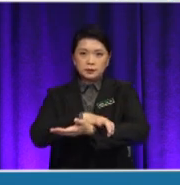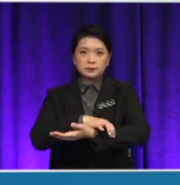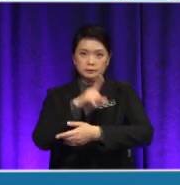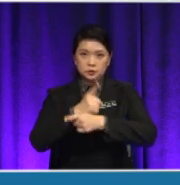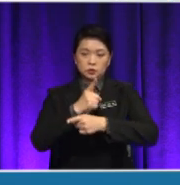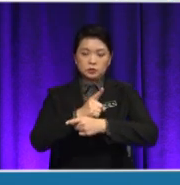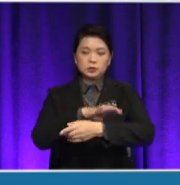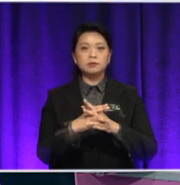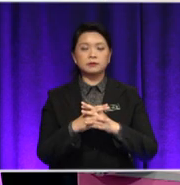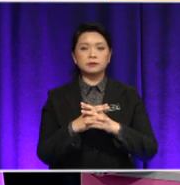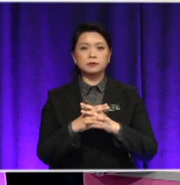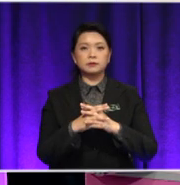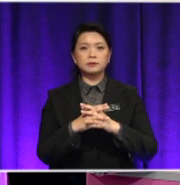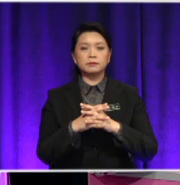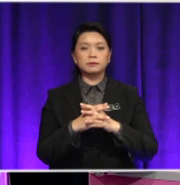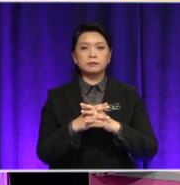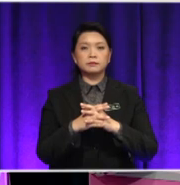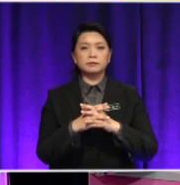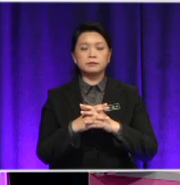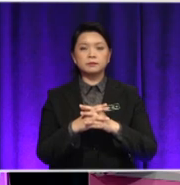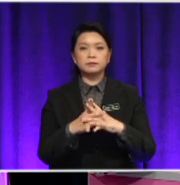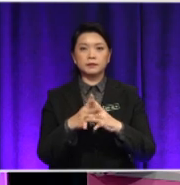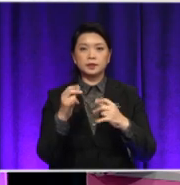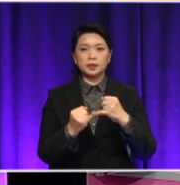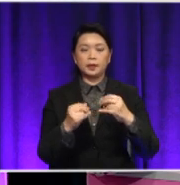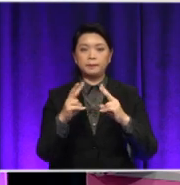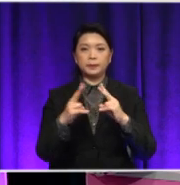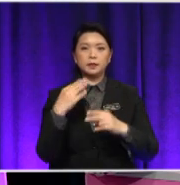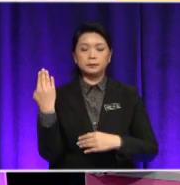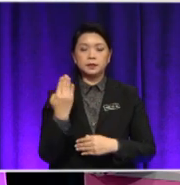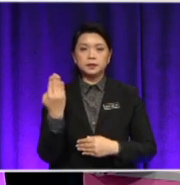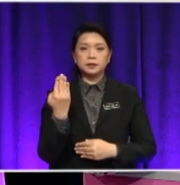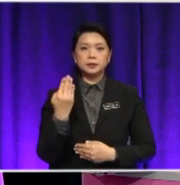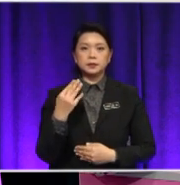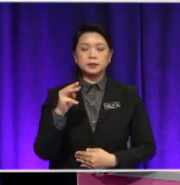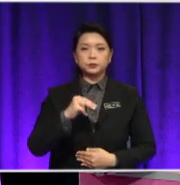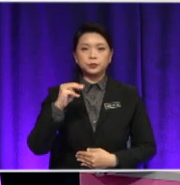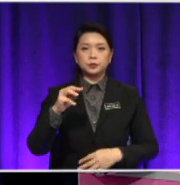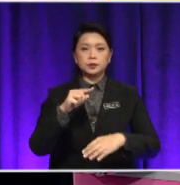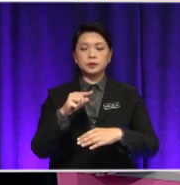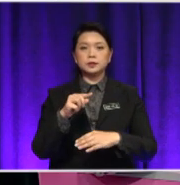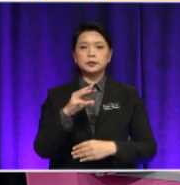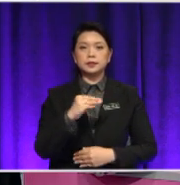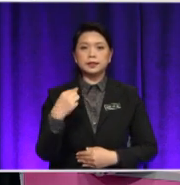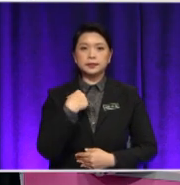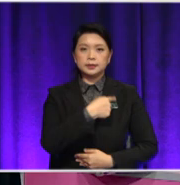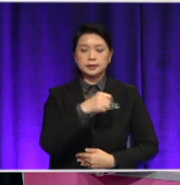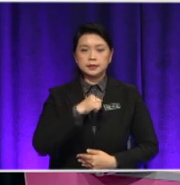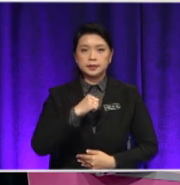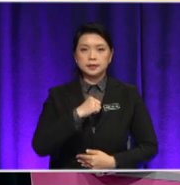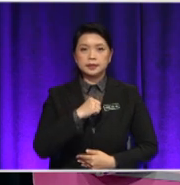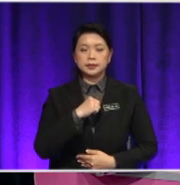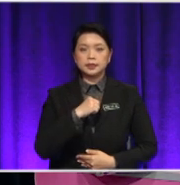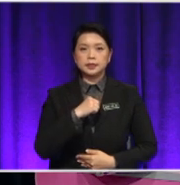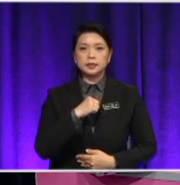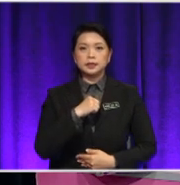juga. Okey. Okey, yang terakhir. Yang paling biasa kena dekat murid-murid kita, kita sendiri buat aktiviti sukan,